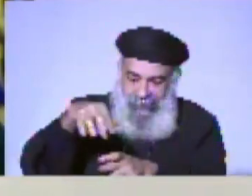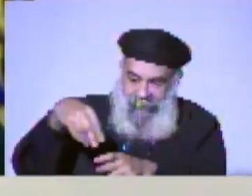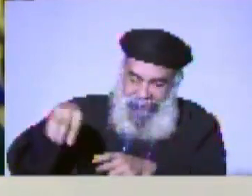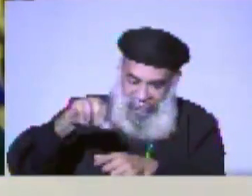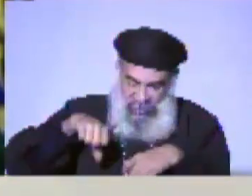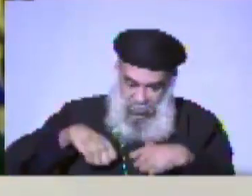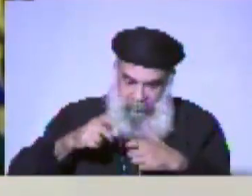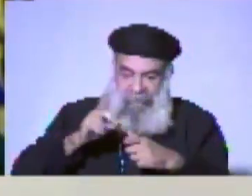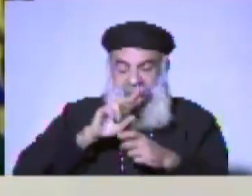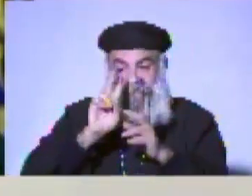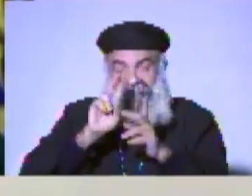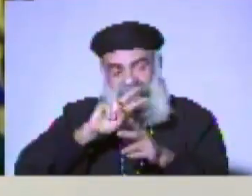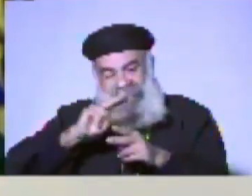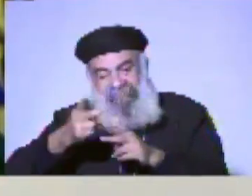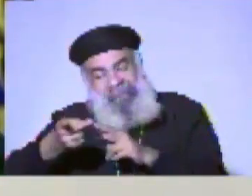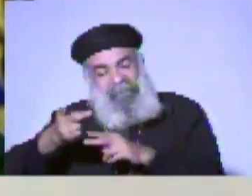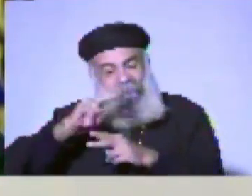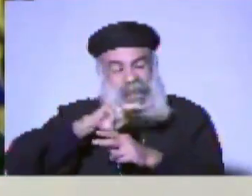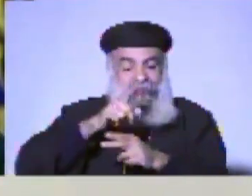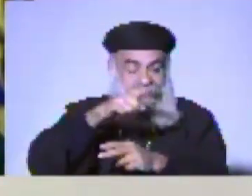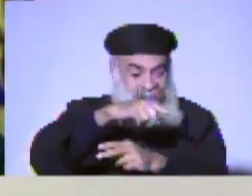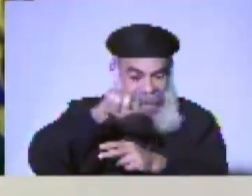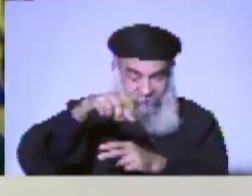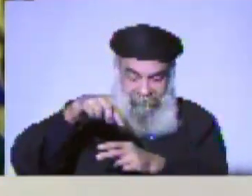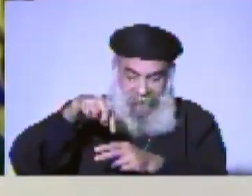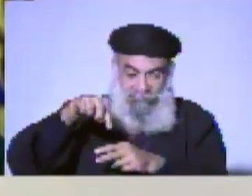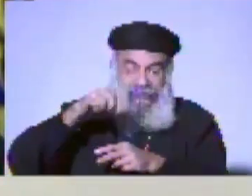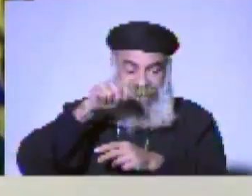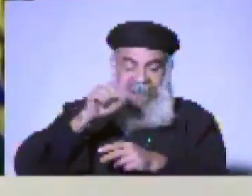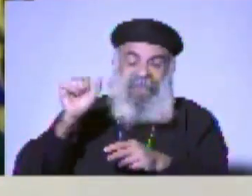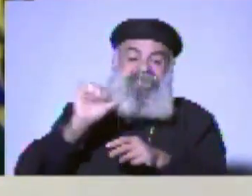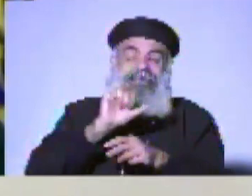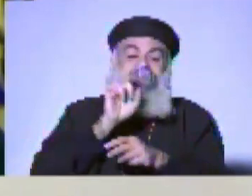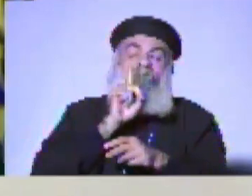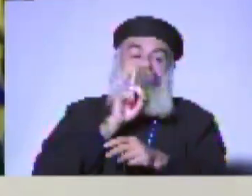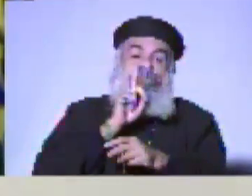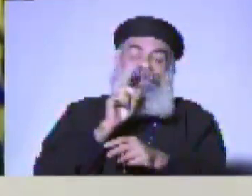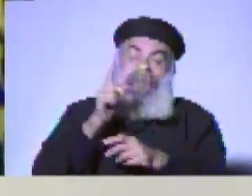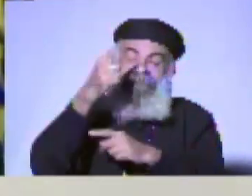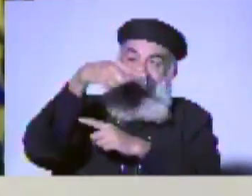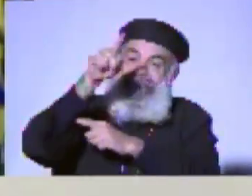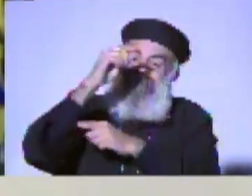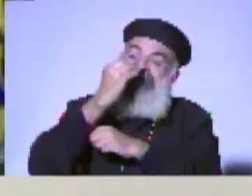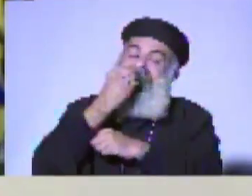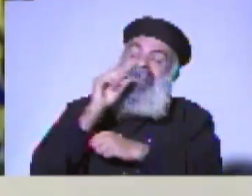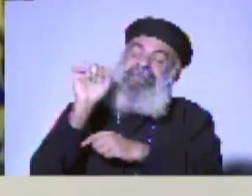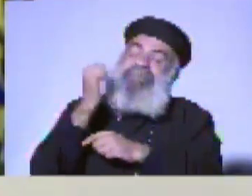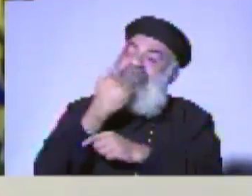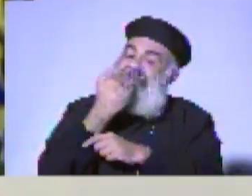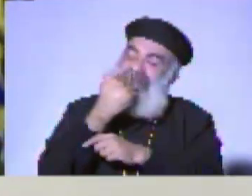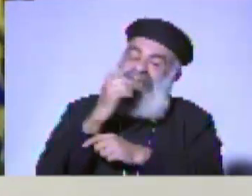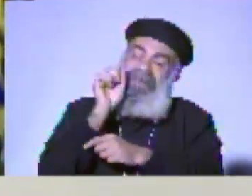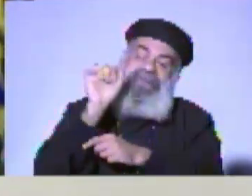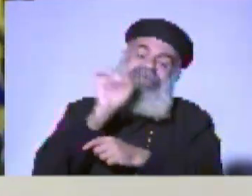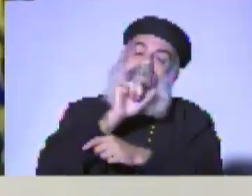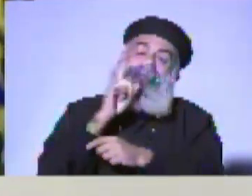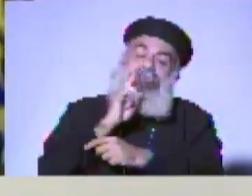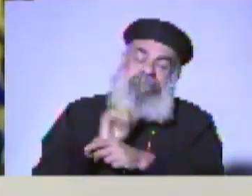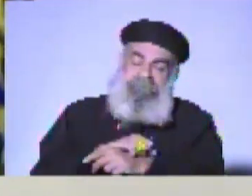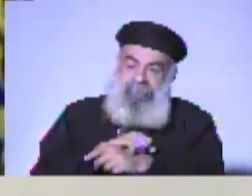مع فرق ان اللي بتجري في الارض فيها سم والحياه النحاس ما فيهاش